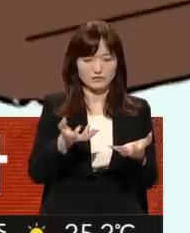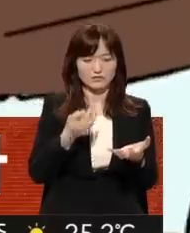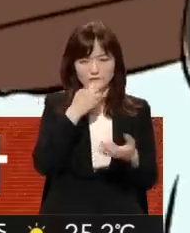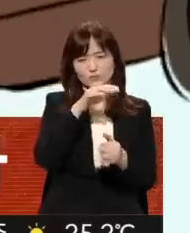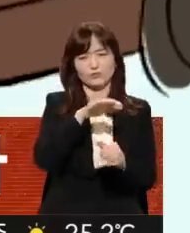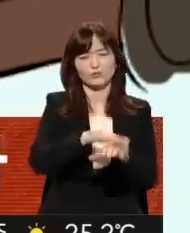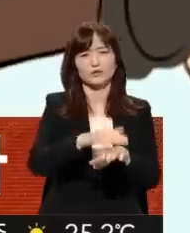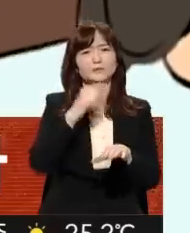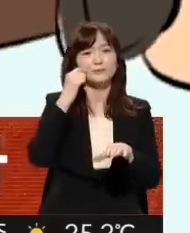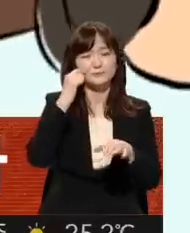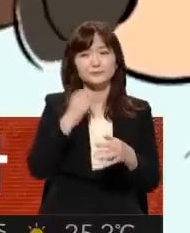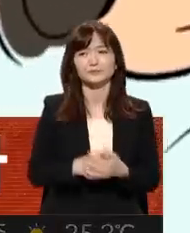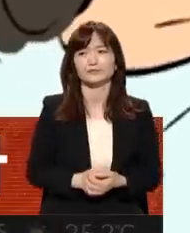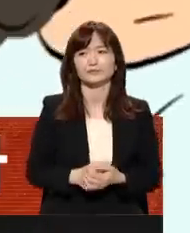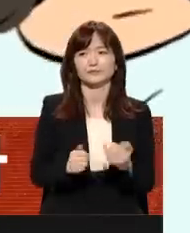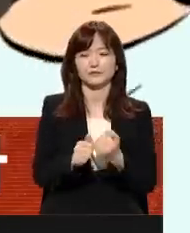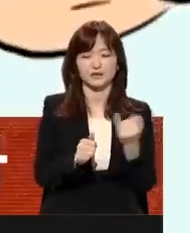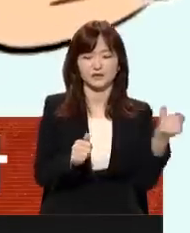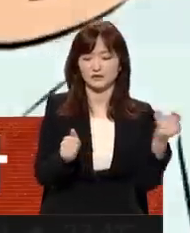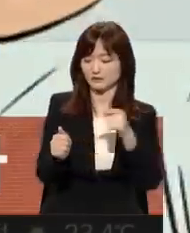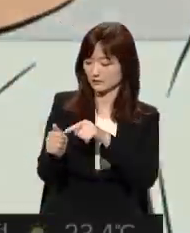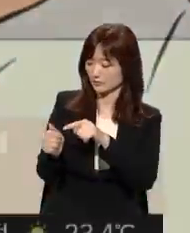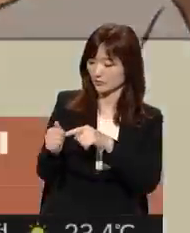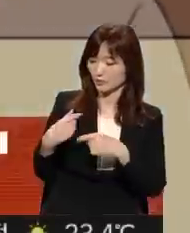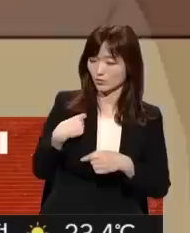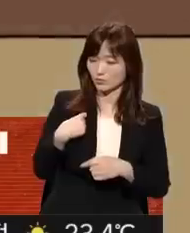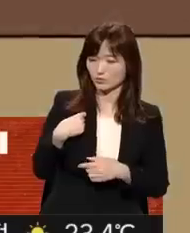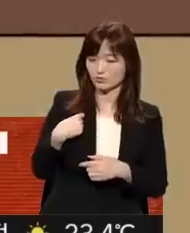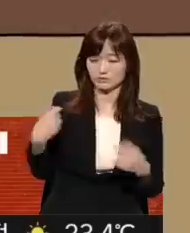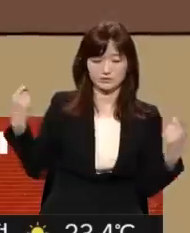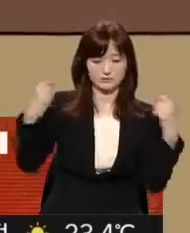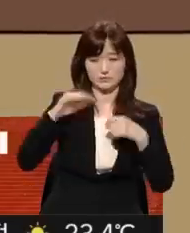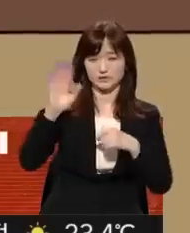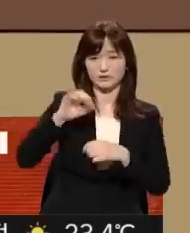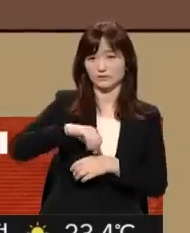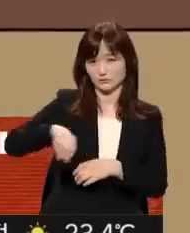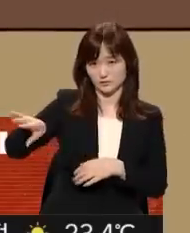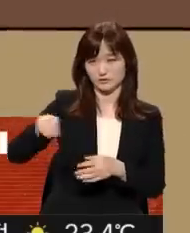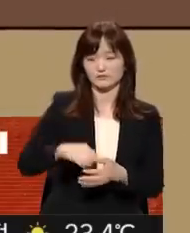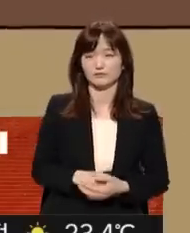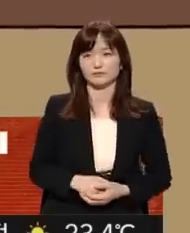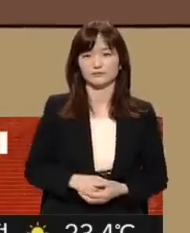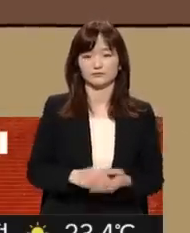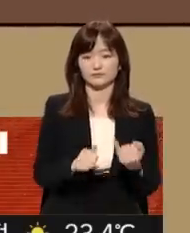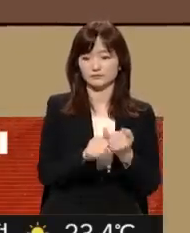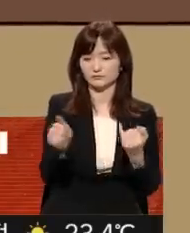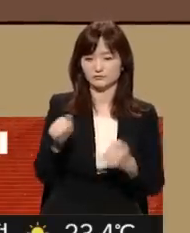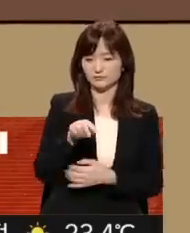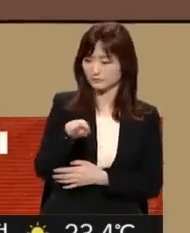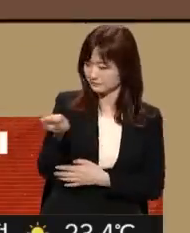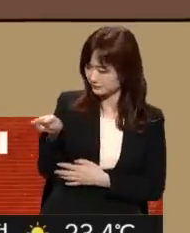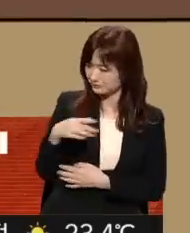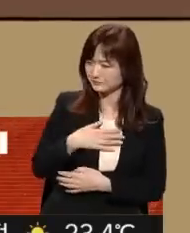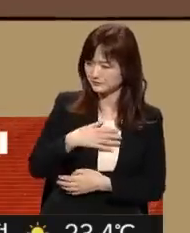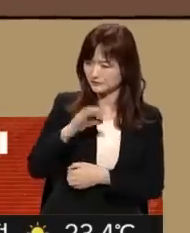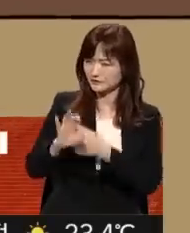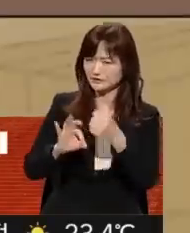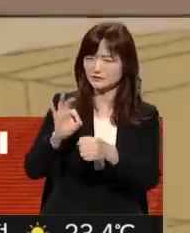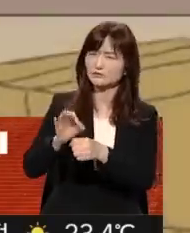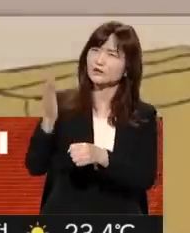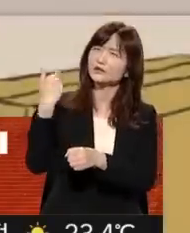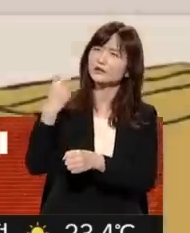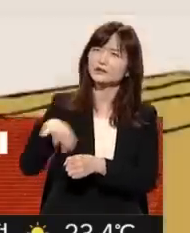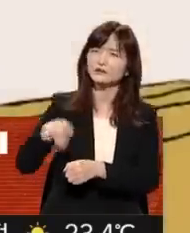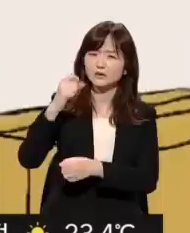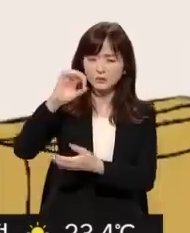아내가 남편한테 안 입는 옷은 좀 정리하자 이렇게 제안을 합니다. 그런데 남편이 장롱을 쳐다보면서 이 셔츠는 내가 10년 전에 첫 월급